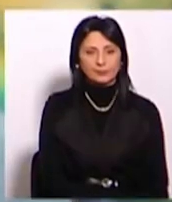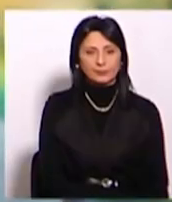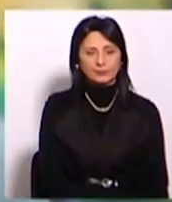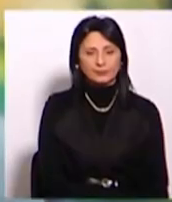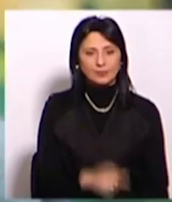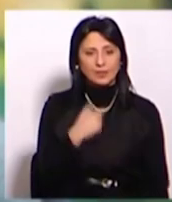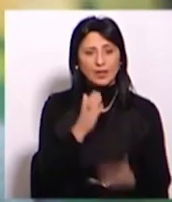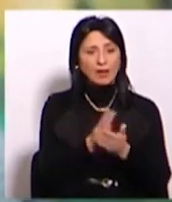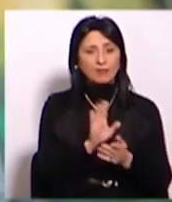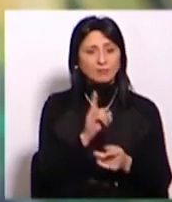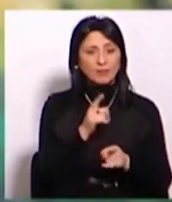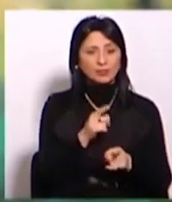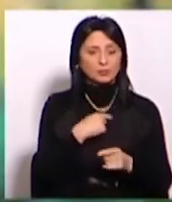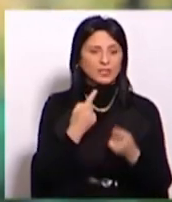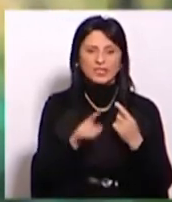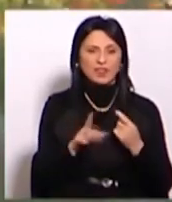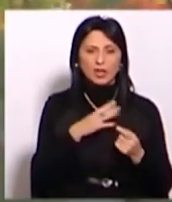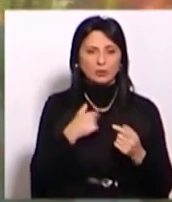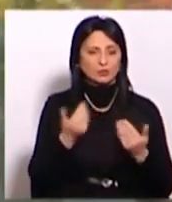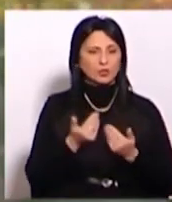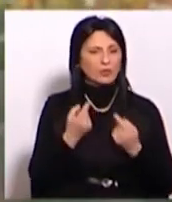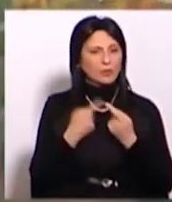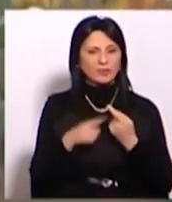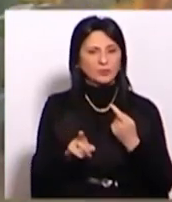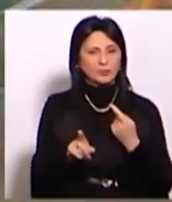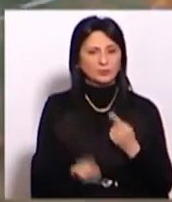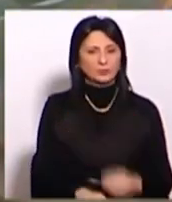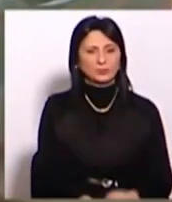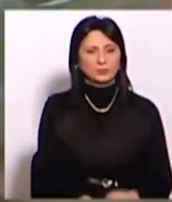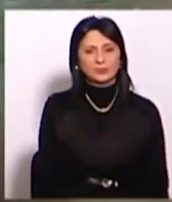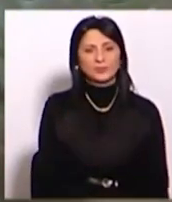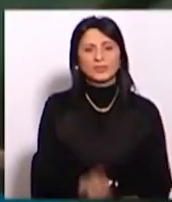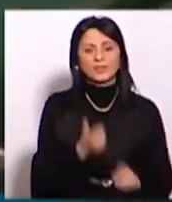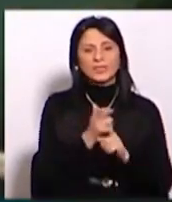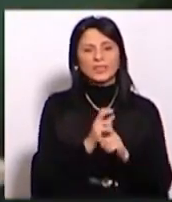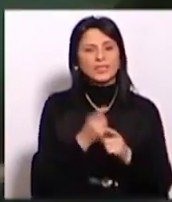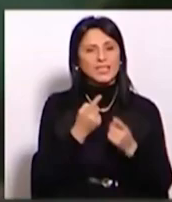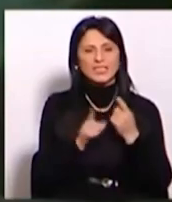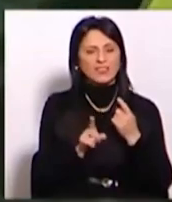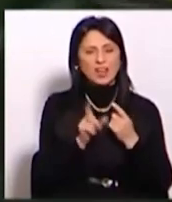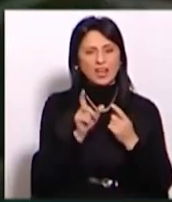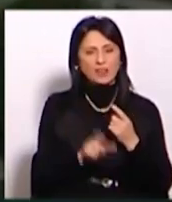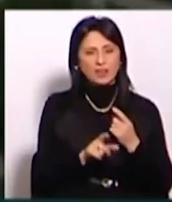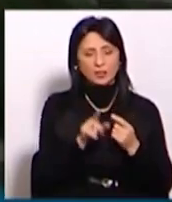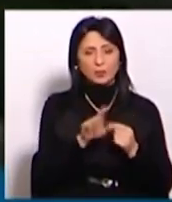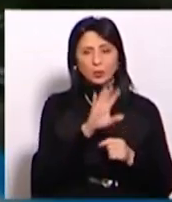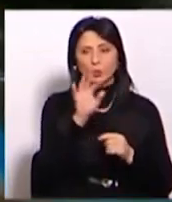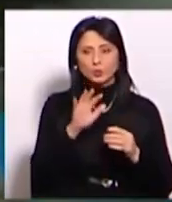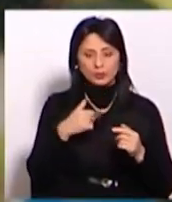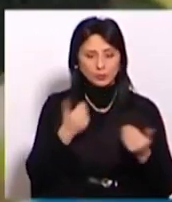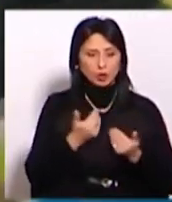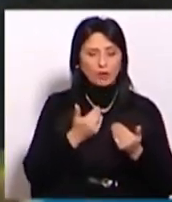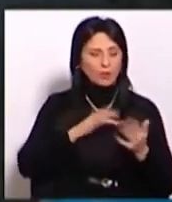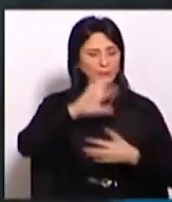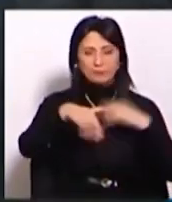იო რომ არ ყოფილიყო, ალბათ სვანაერი იქნებოდა ჩემი ცხოვრება. ძალიან სვანაერი. იომ სულ ამოატრიალა